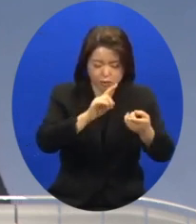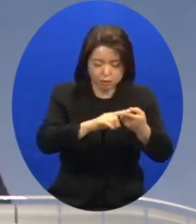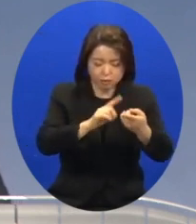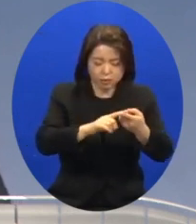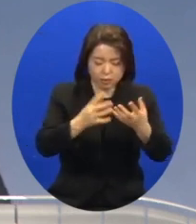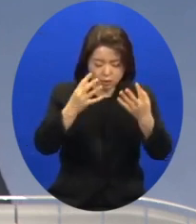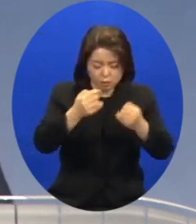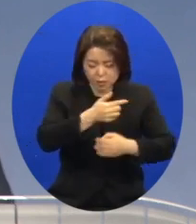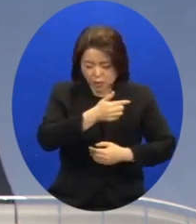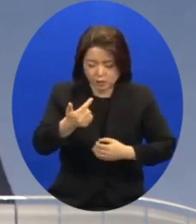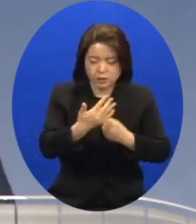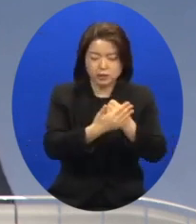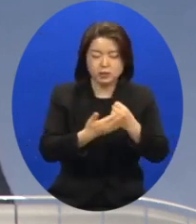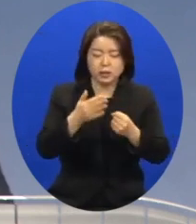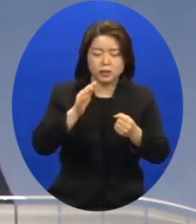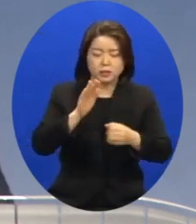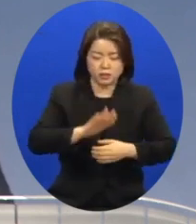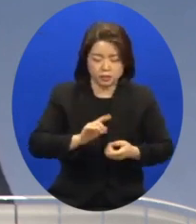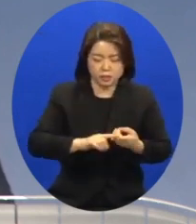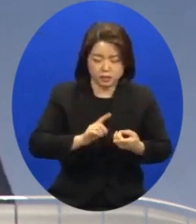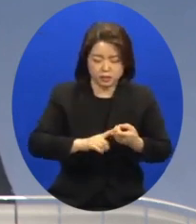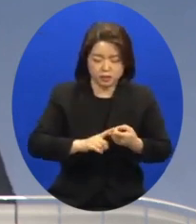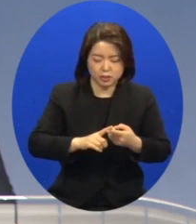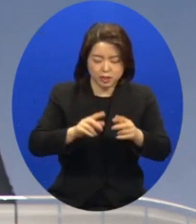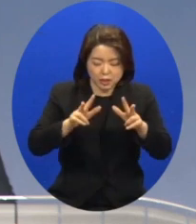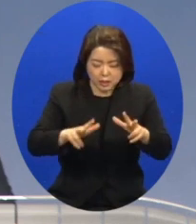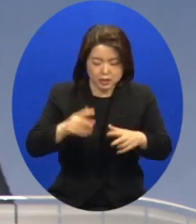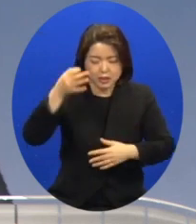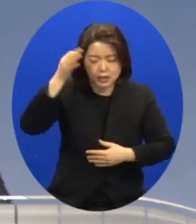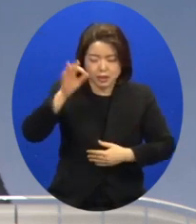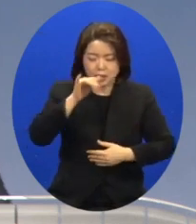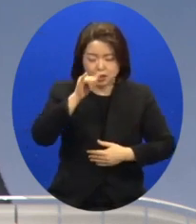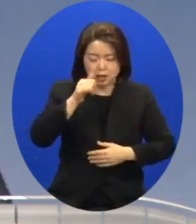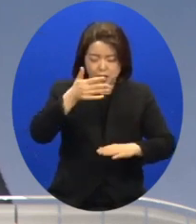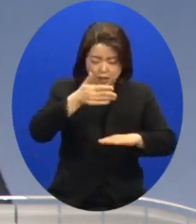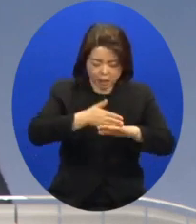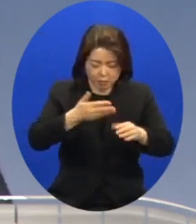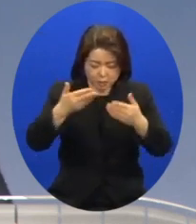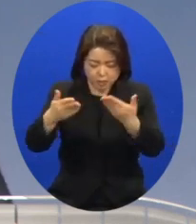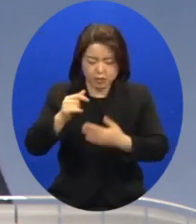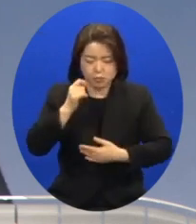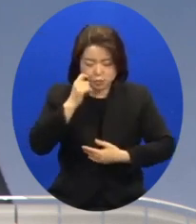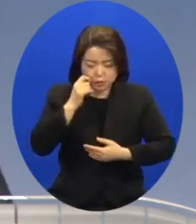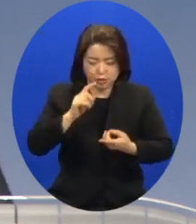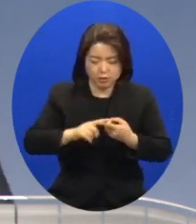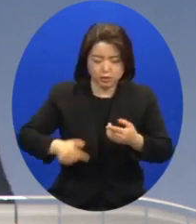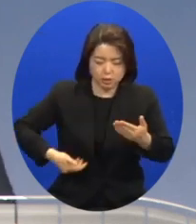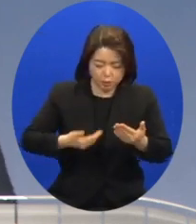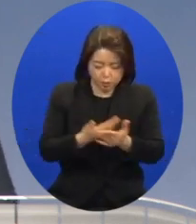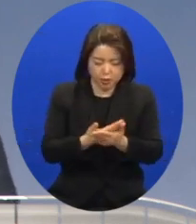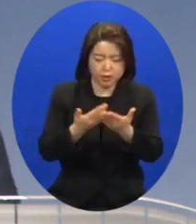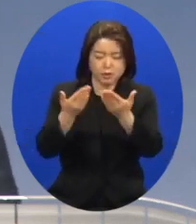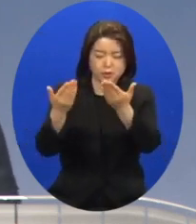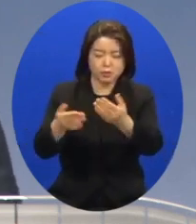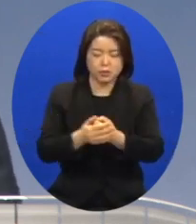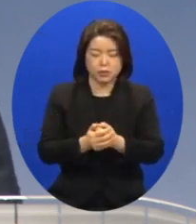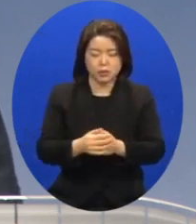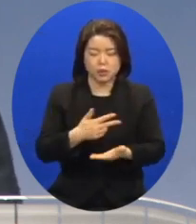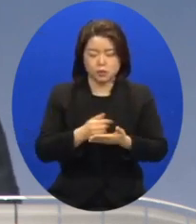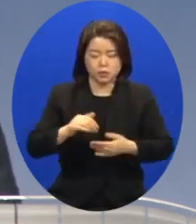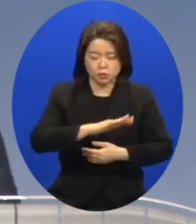애였는지 이제야 깨닫습니다. 감사하지 못했던 것 회개합니다. 주님, 우리에게